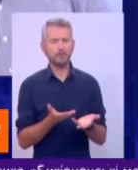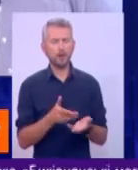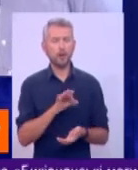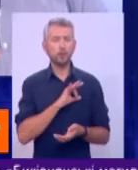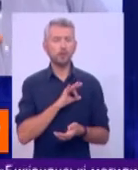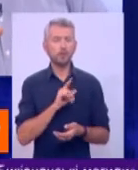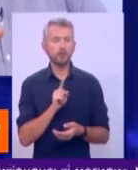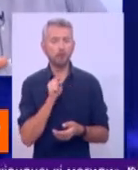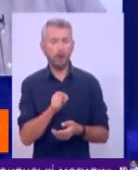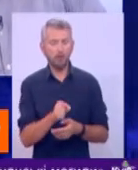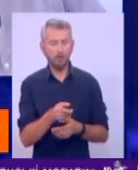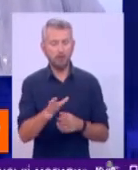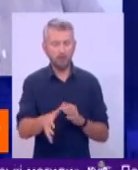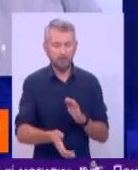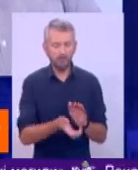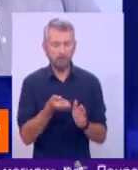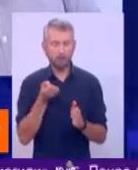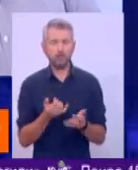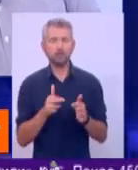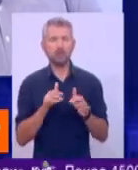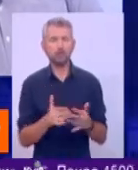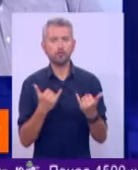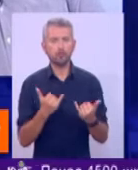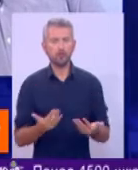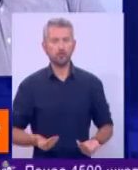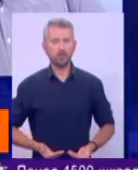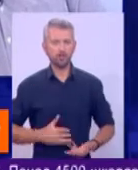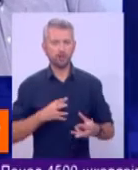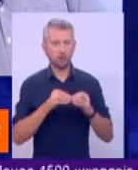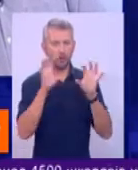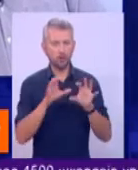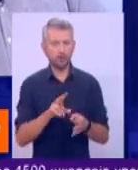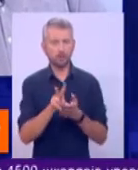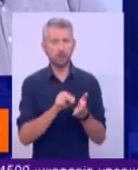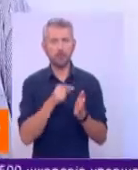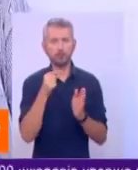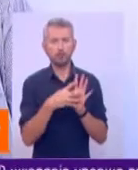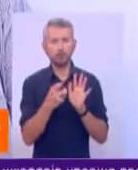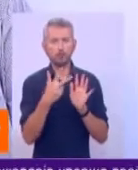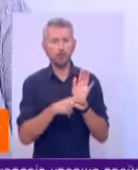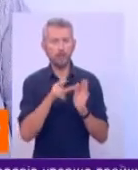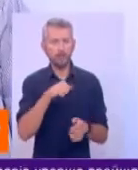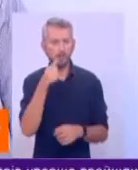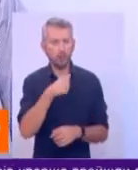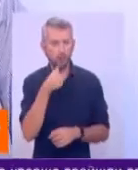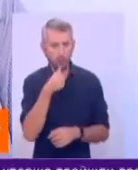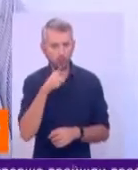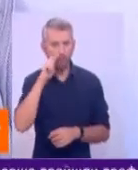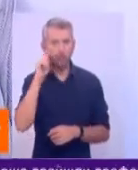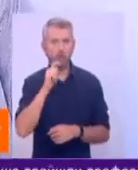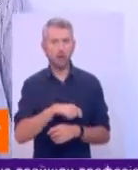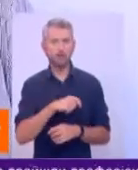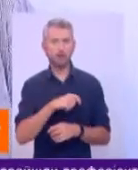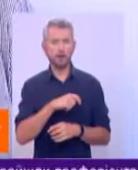Юристы что? Они достанут действующий ныне жилищный кодекс образца 1983 года Украинской